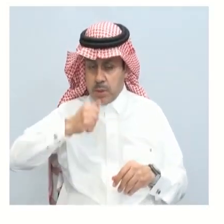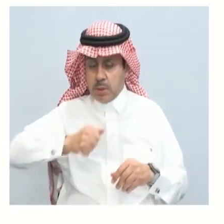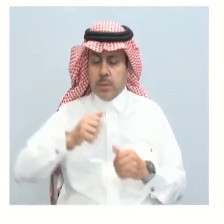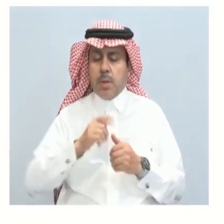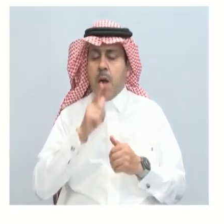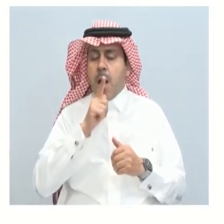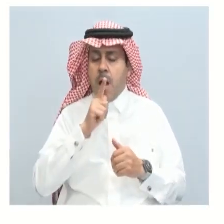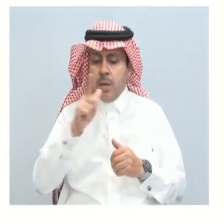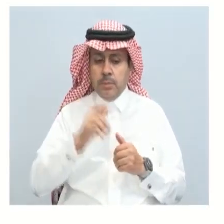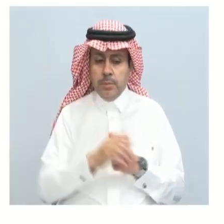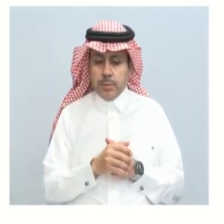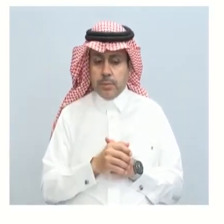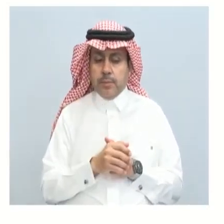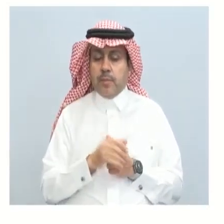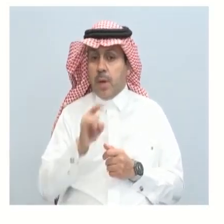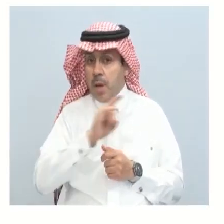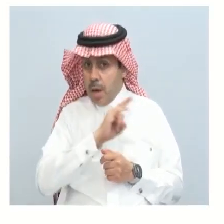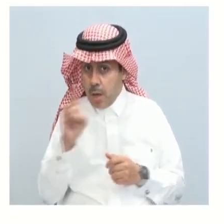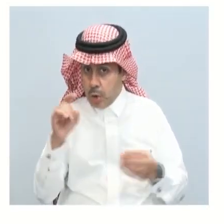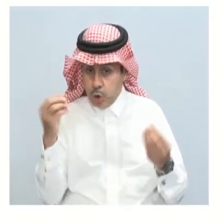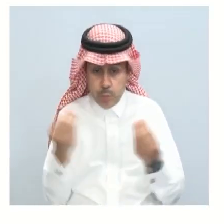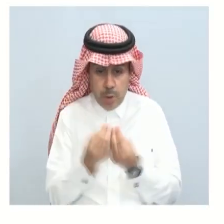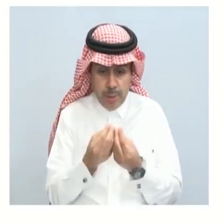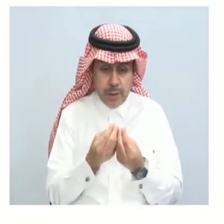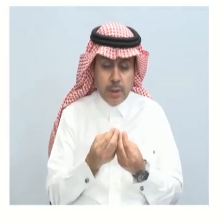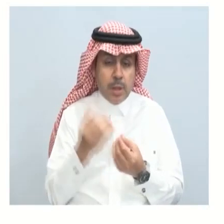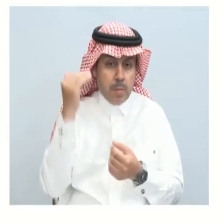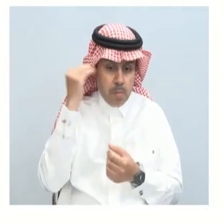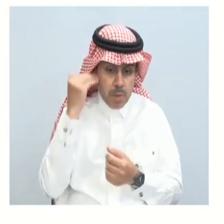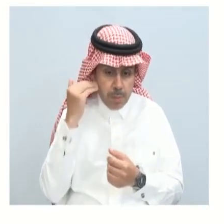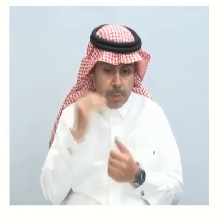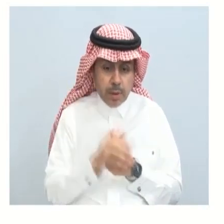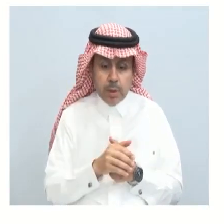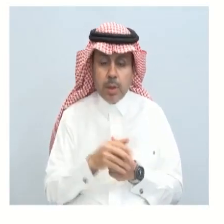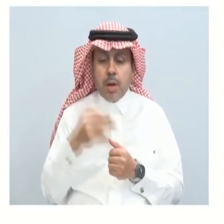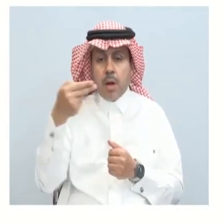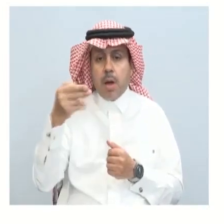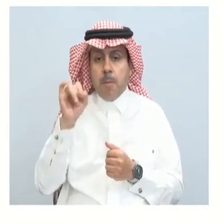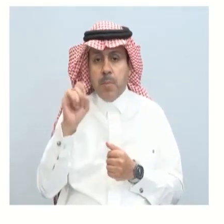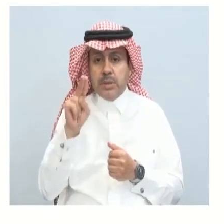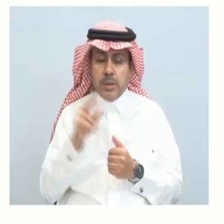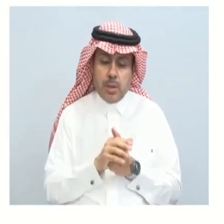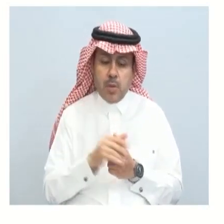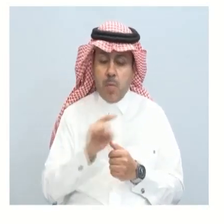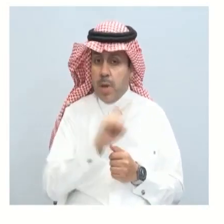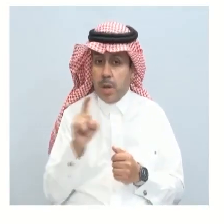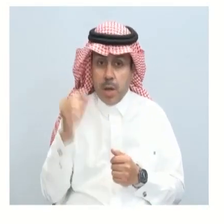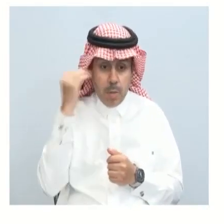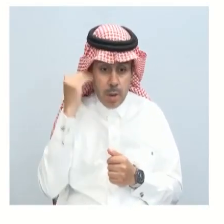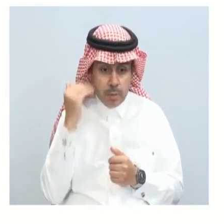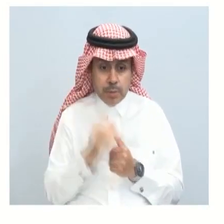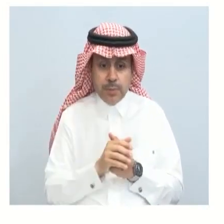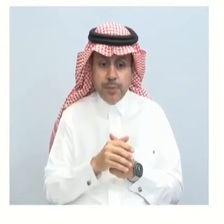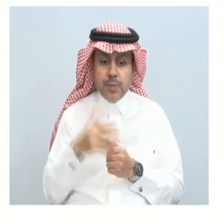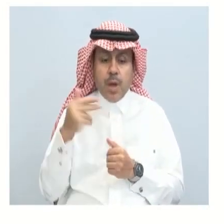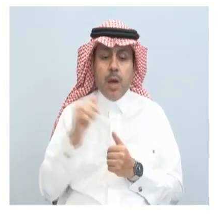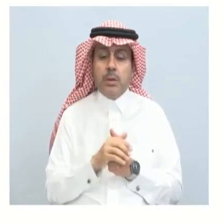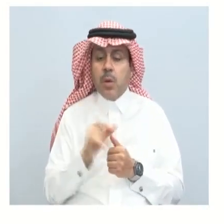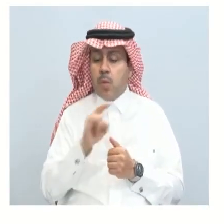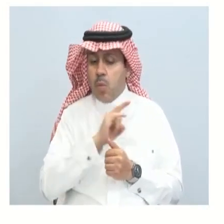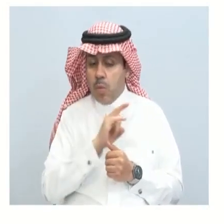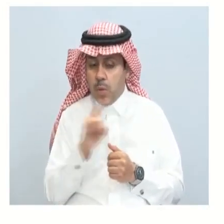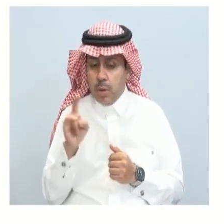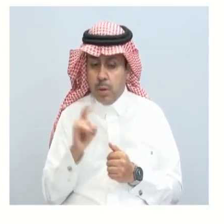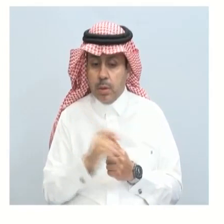الله عليه وسلم بقوله لا يجمع بين المراه وعمتها ولا بين المراه وخالتها